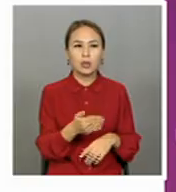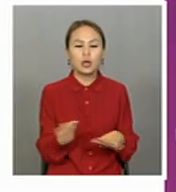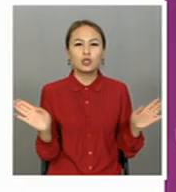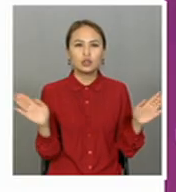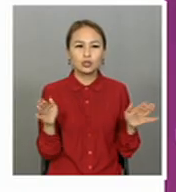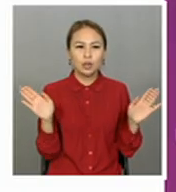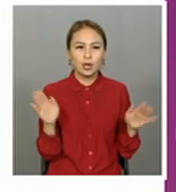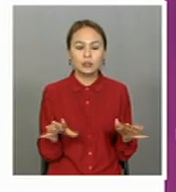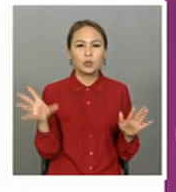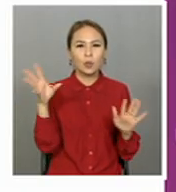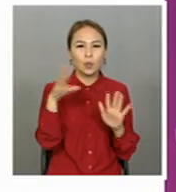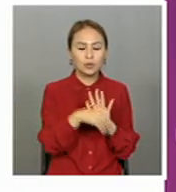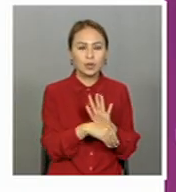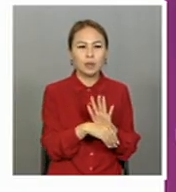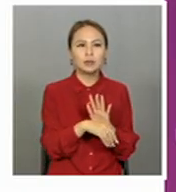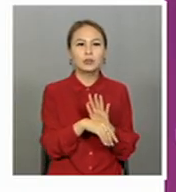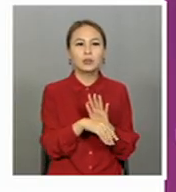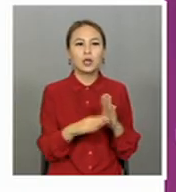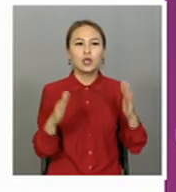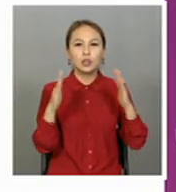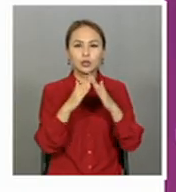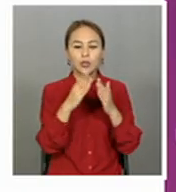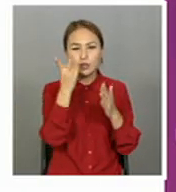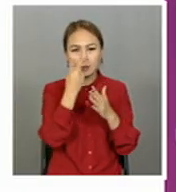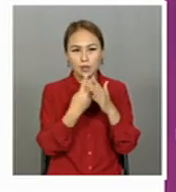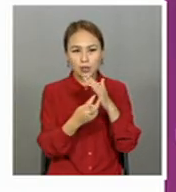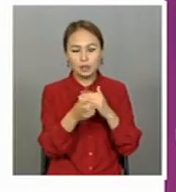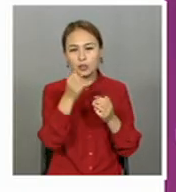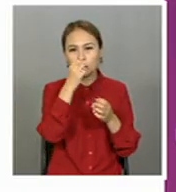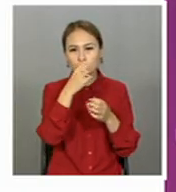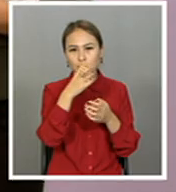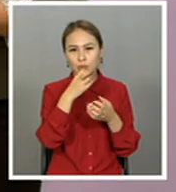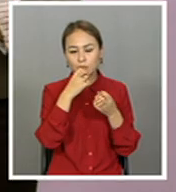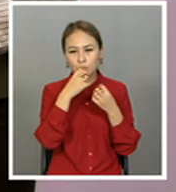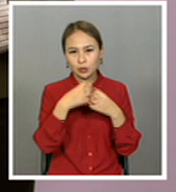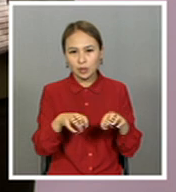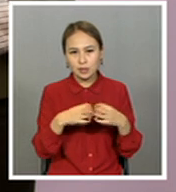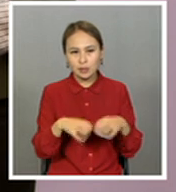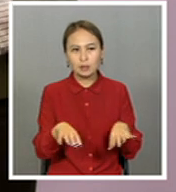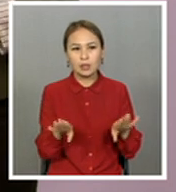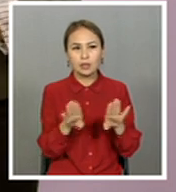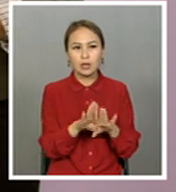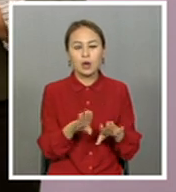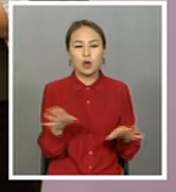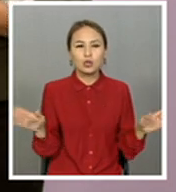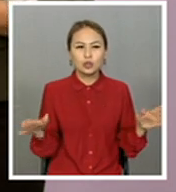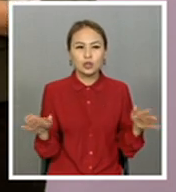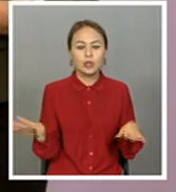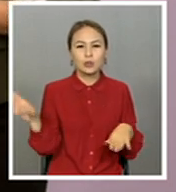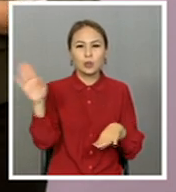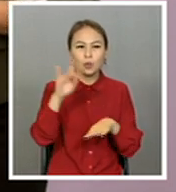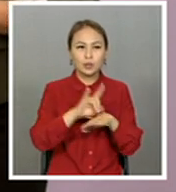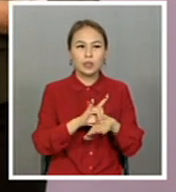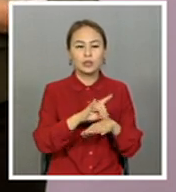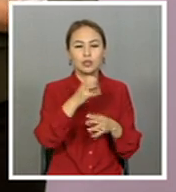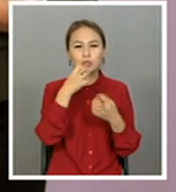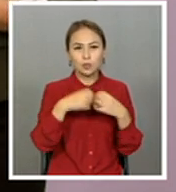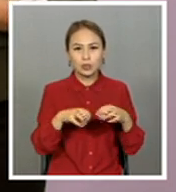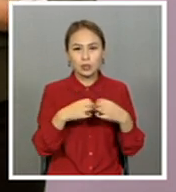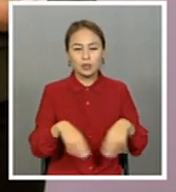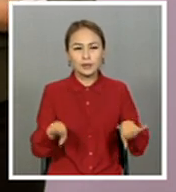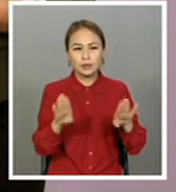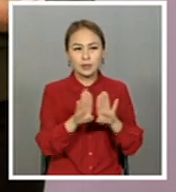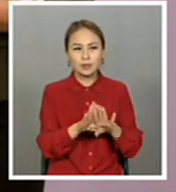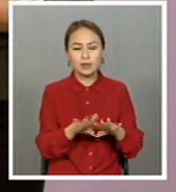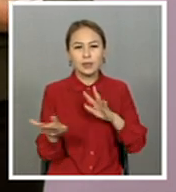ұшады, қонады, ұя салады, жұмыртқалайды. Міне осы ұшады, қонады, жұмыртқалайды деген сөздер